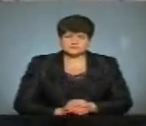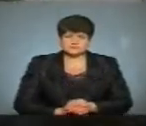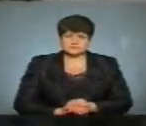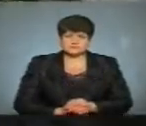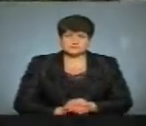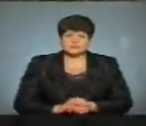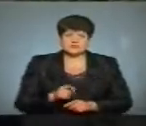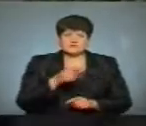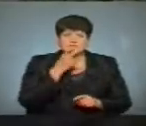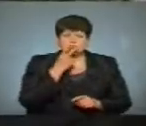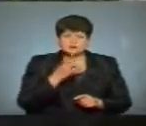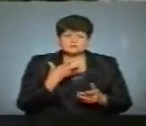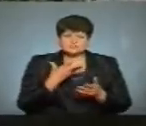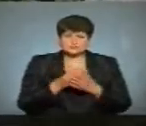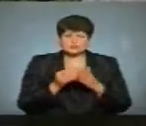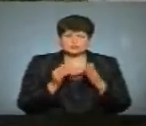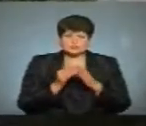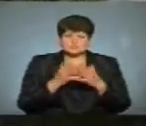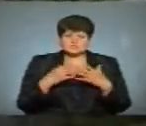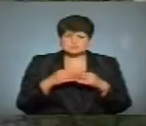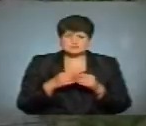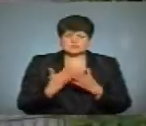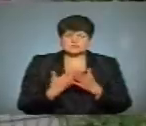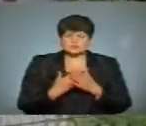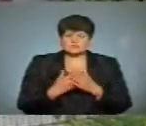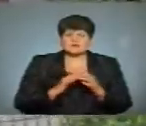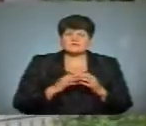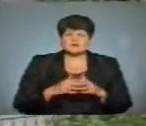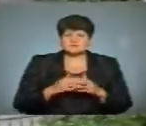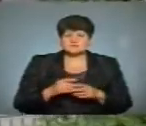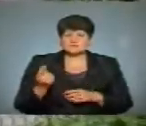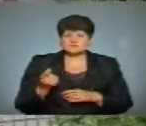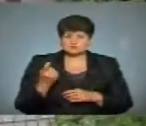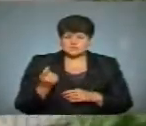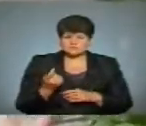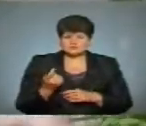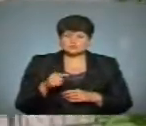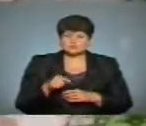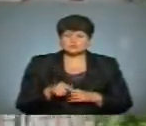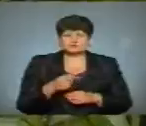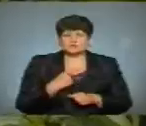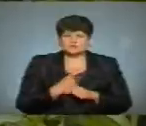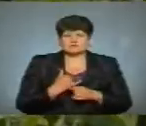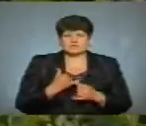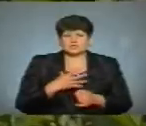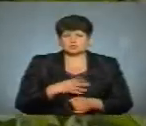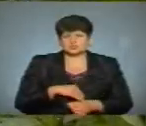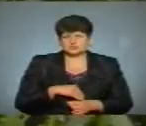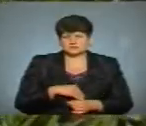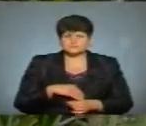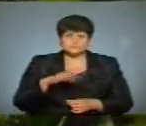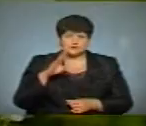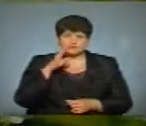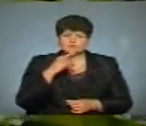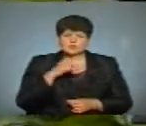домашнє, невеличке, сімейного типу фермерське господарство. Тут я його зробив для душі. Чоловік